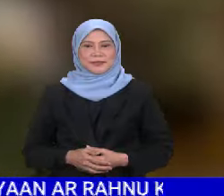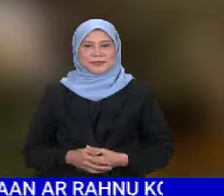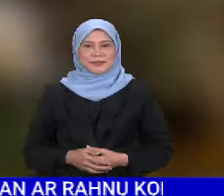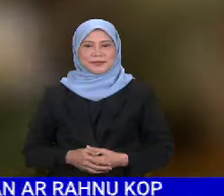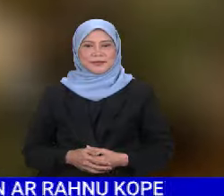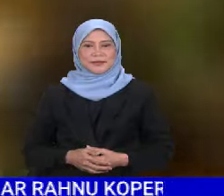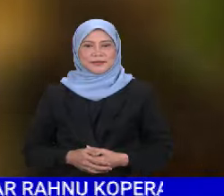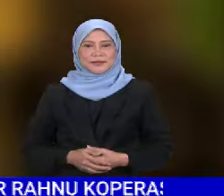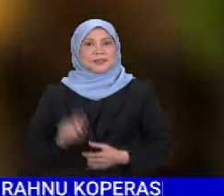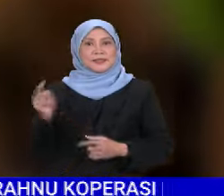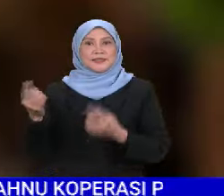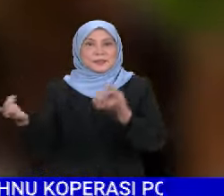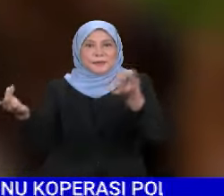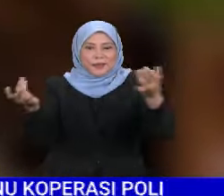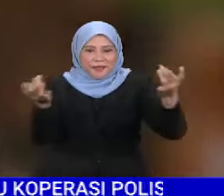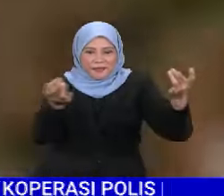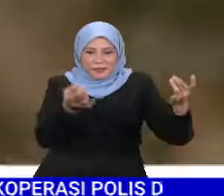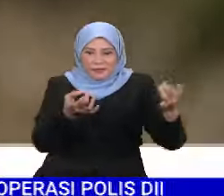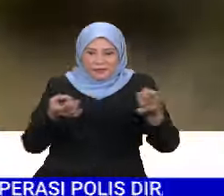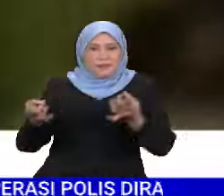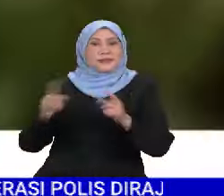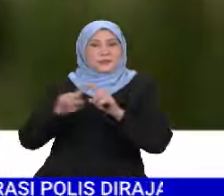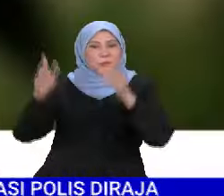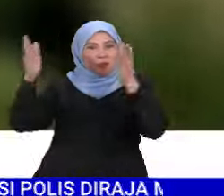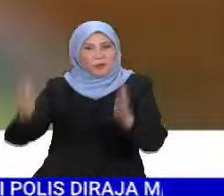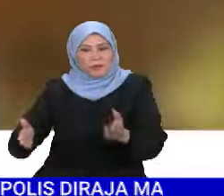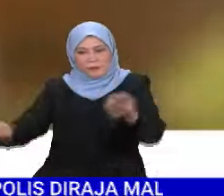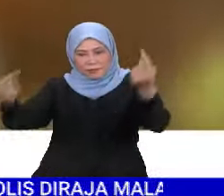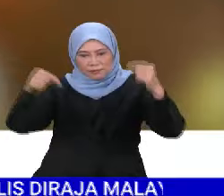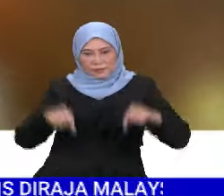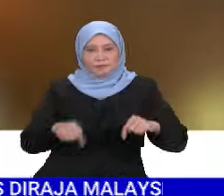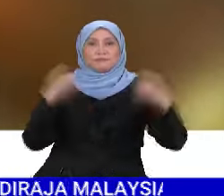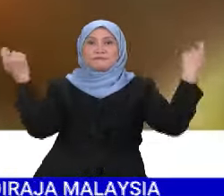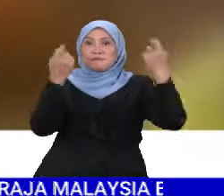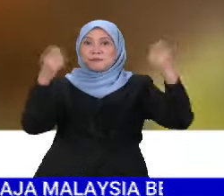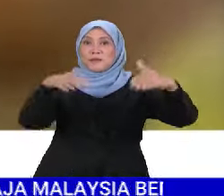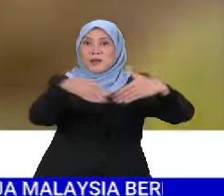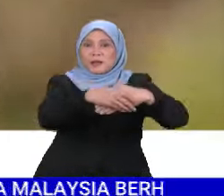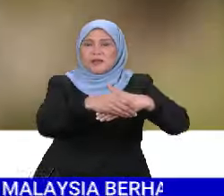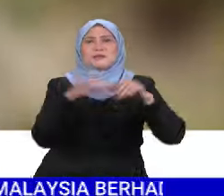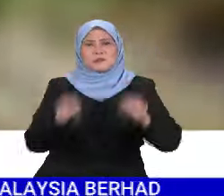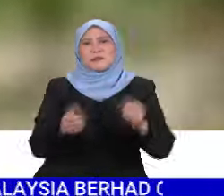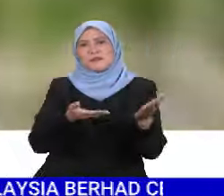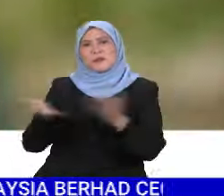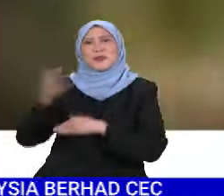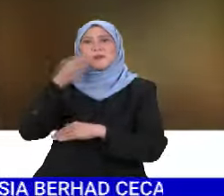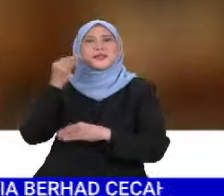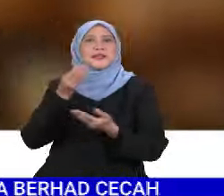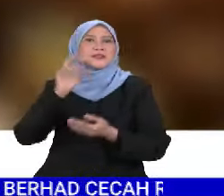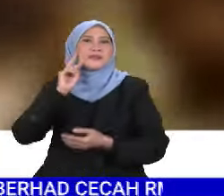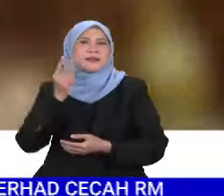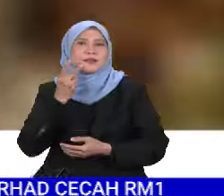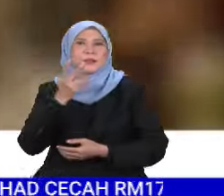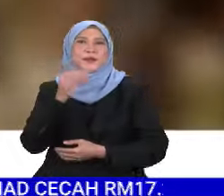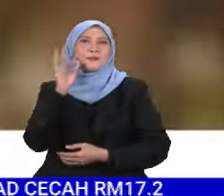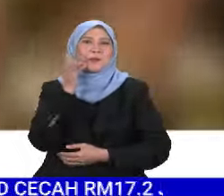Ya, bukan sekadar untuk perhiasan semata-mata, tetamu yang hadir ke majlis perkahwinan ini dibenarkan bawa pulang sayur dan